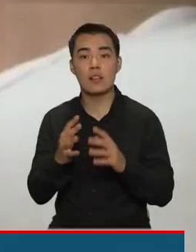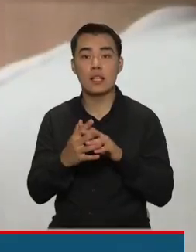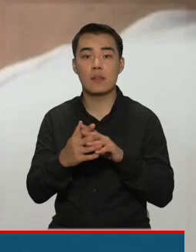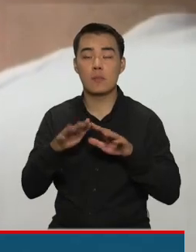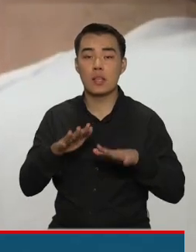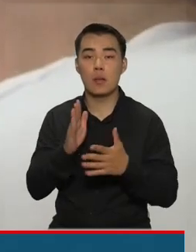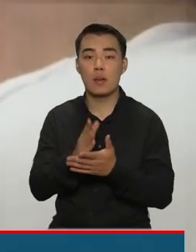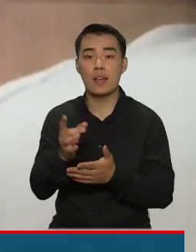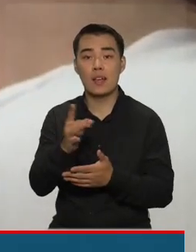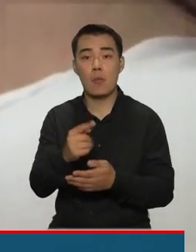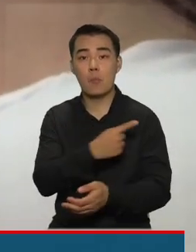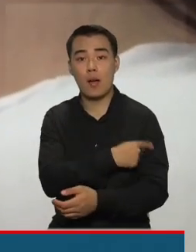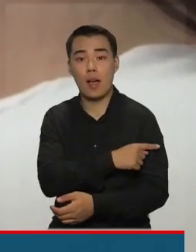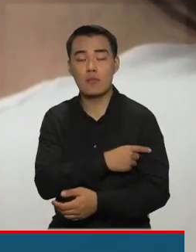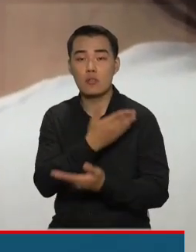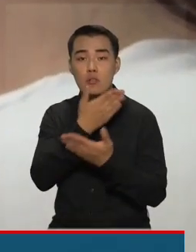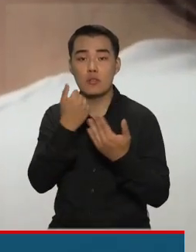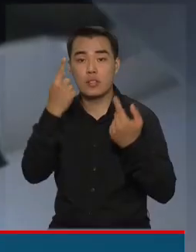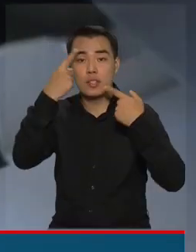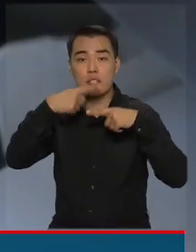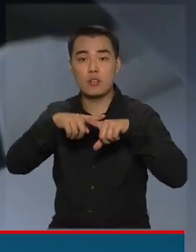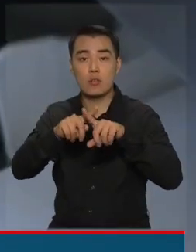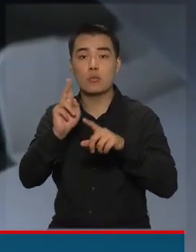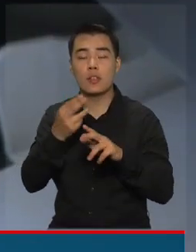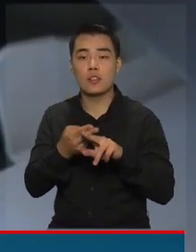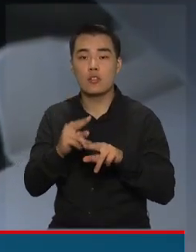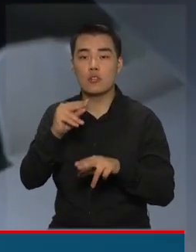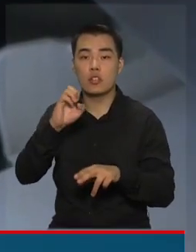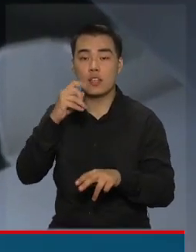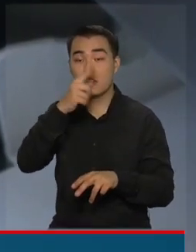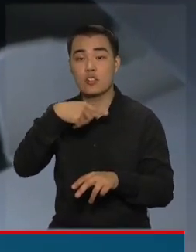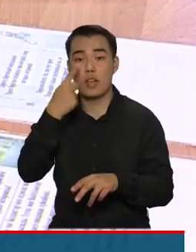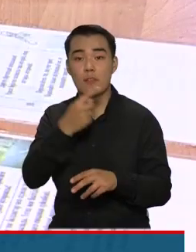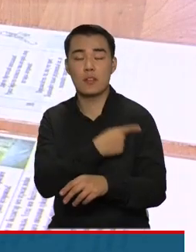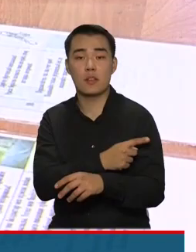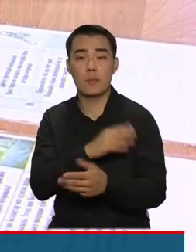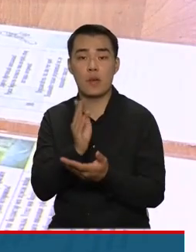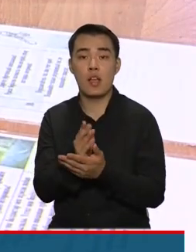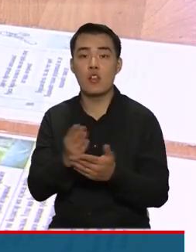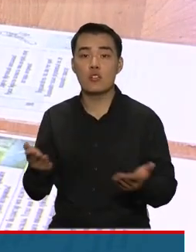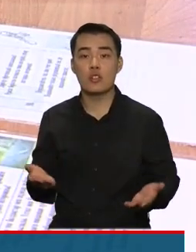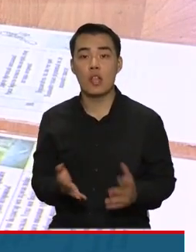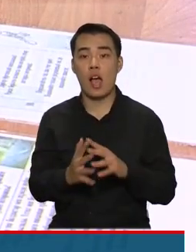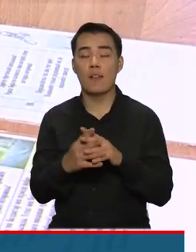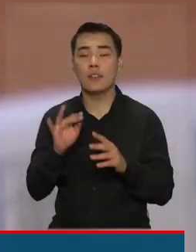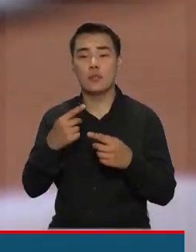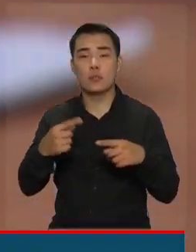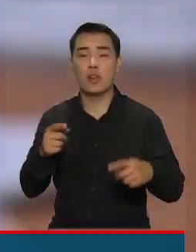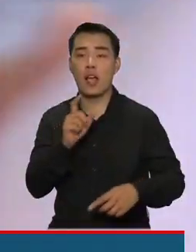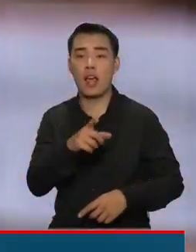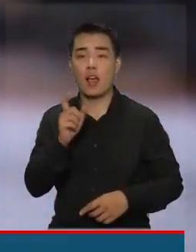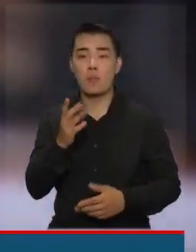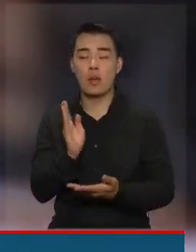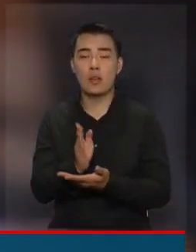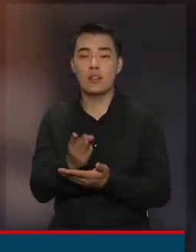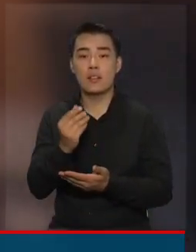что у районных больниц нет того оборудования, которое имеют частные клиники. При этом у жителей аулов, да и у других граждан исправно